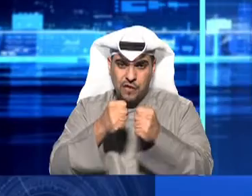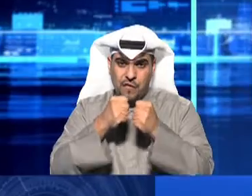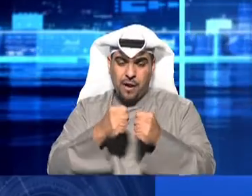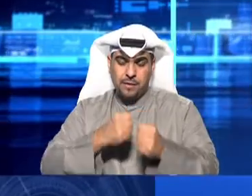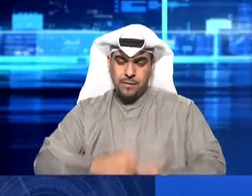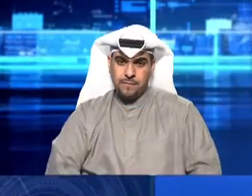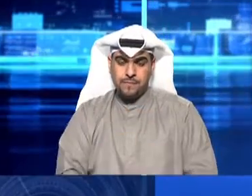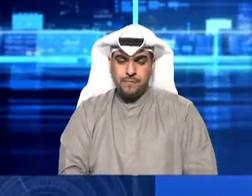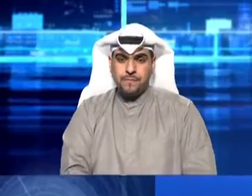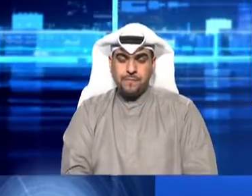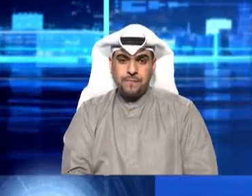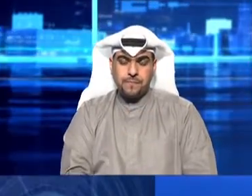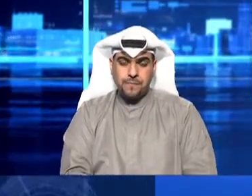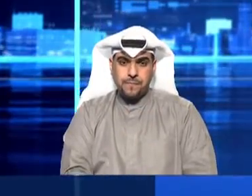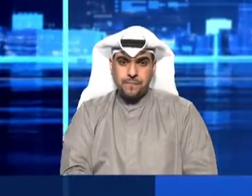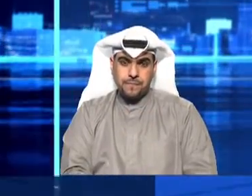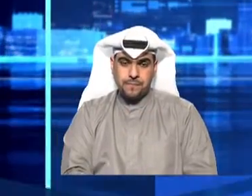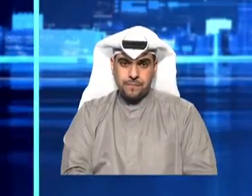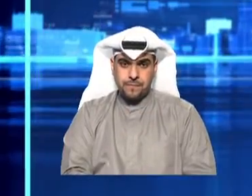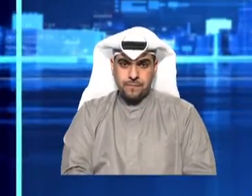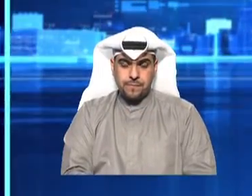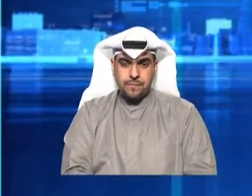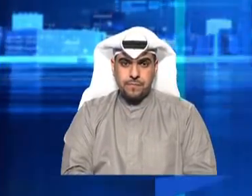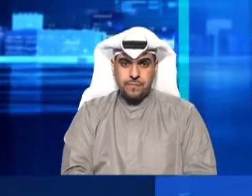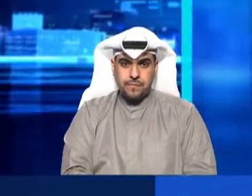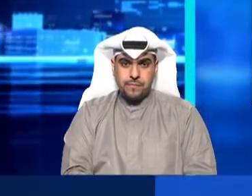الرحمة وللمصابين سرعة الشفاء.